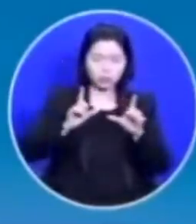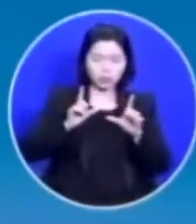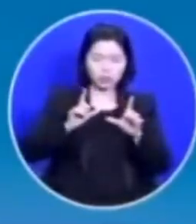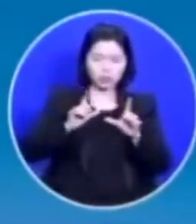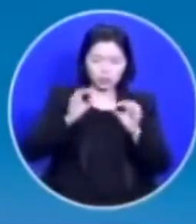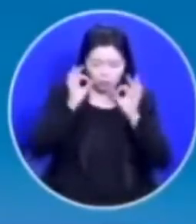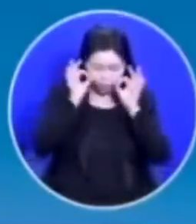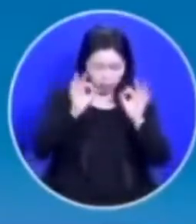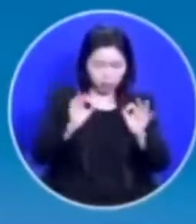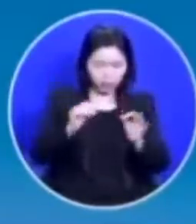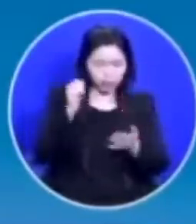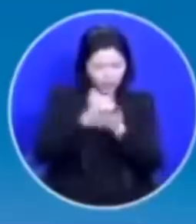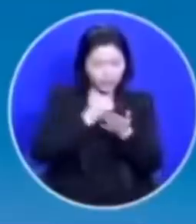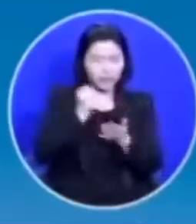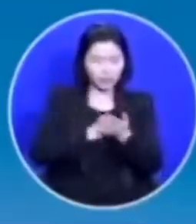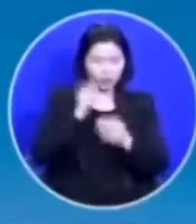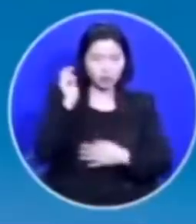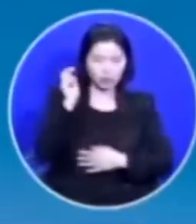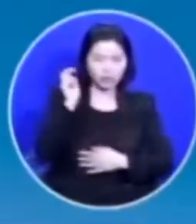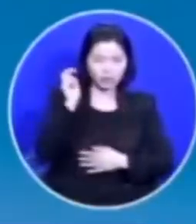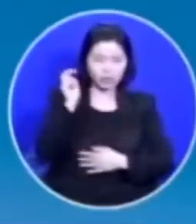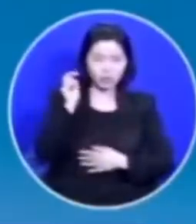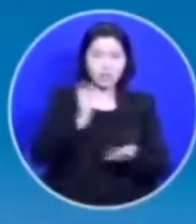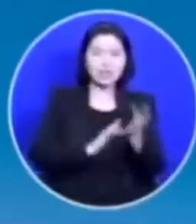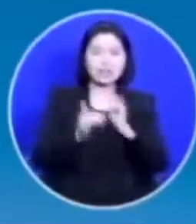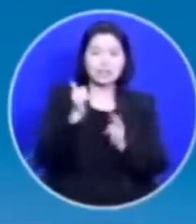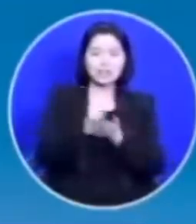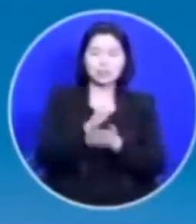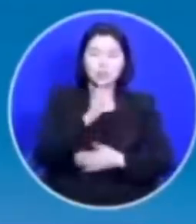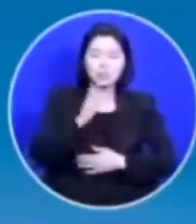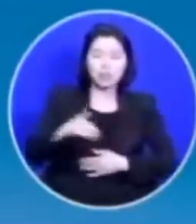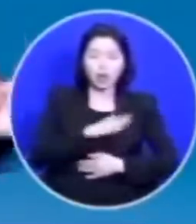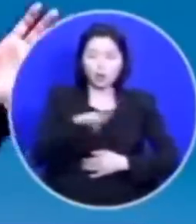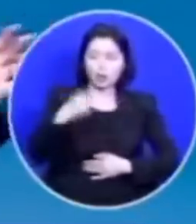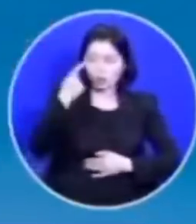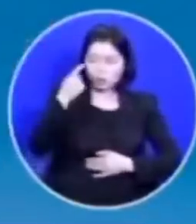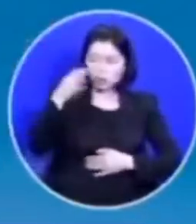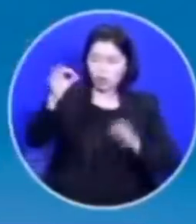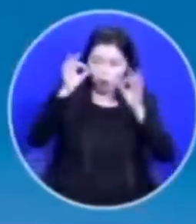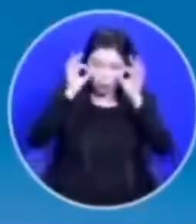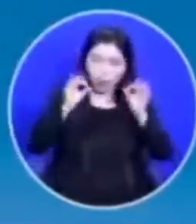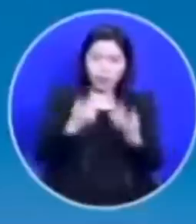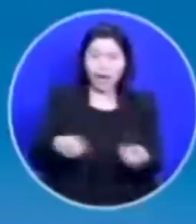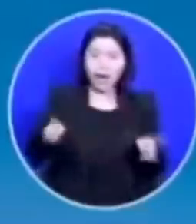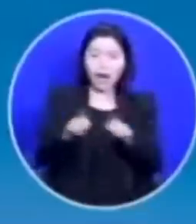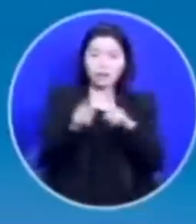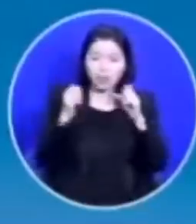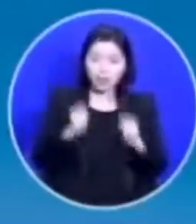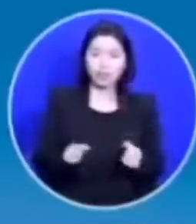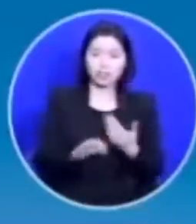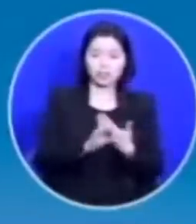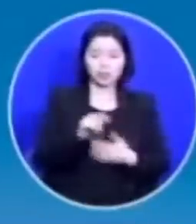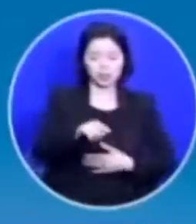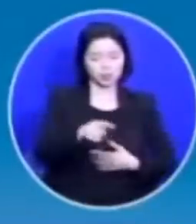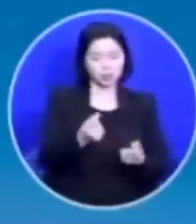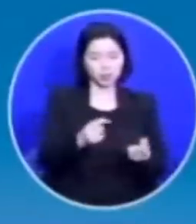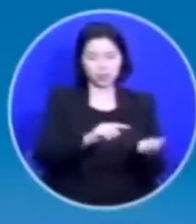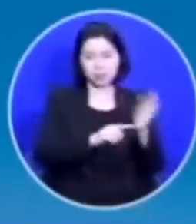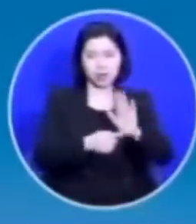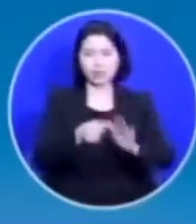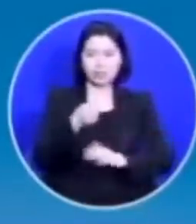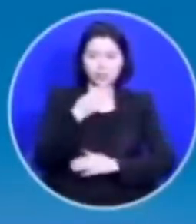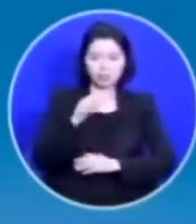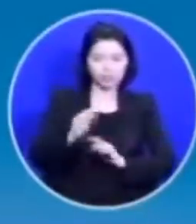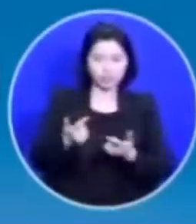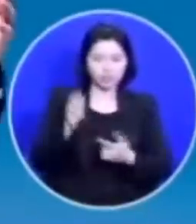안타까워 하시는 모양이구나 예수님이 실제로 우리 눈에 보이도록 같이 계셨다면 우리는 그렇게 반응 안 했을 것입니다